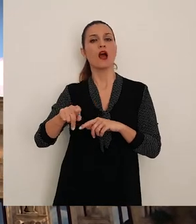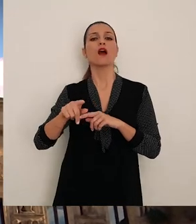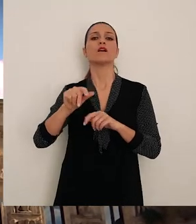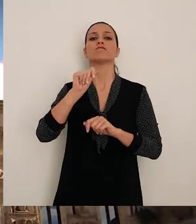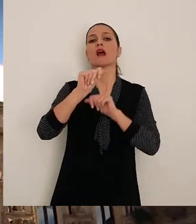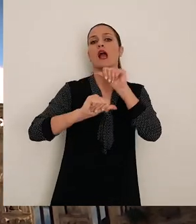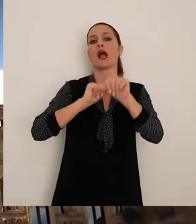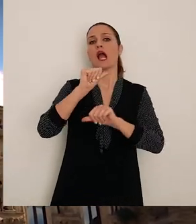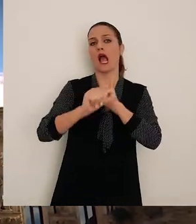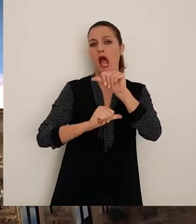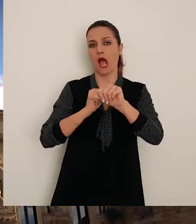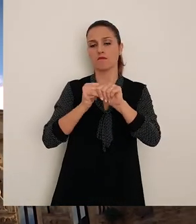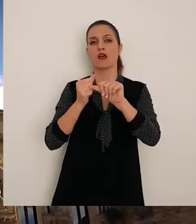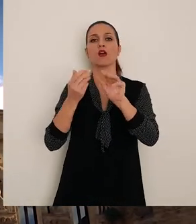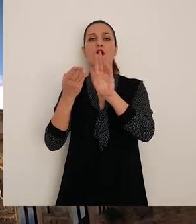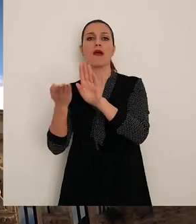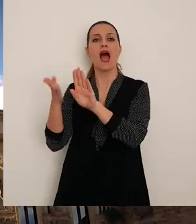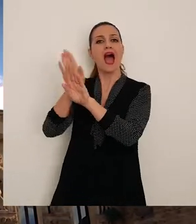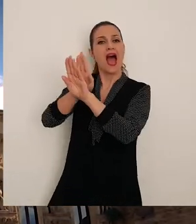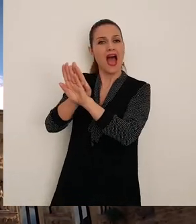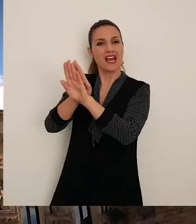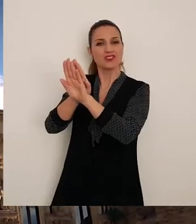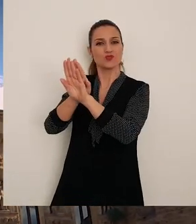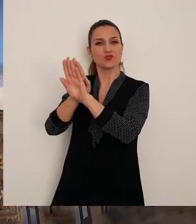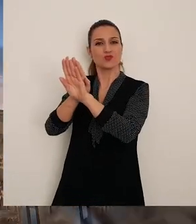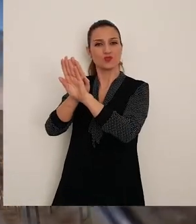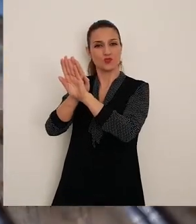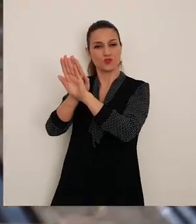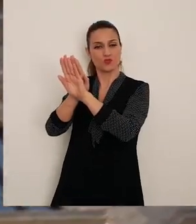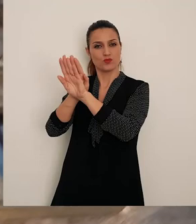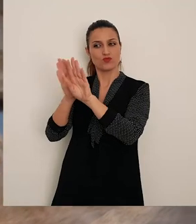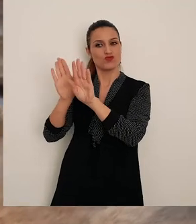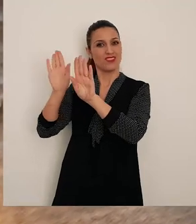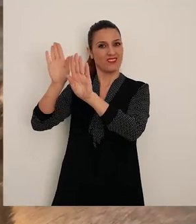facendo costruire una nuova facciata sovrapposta a quella preesistente.